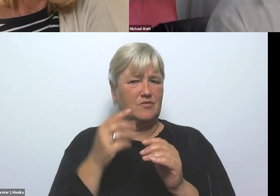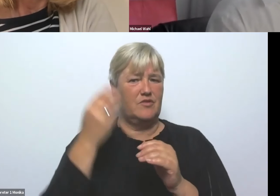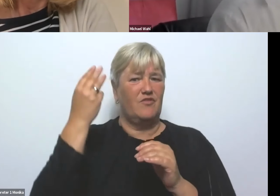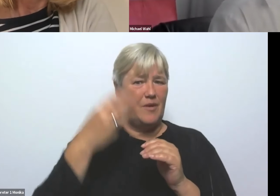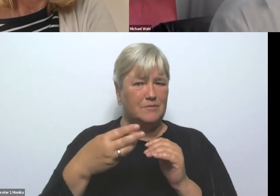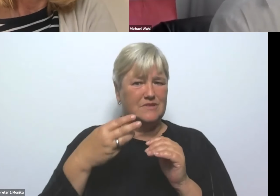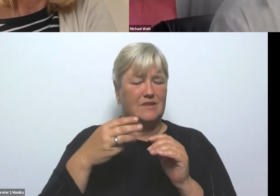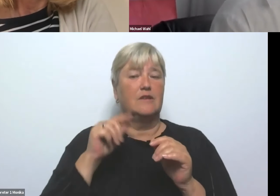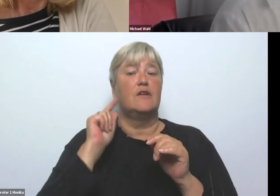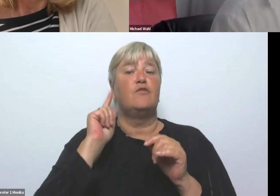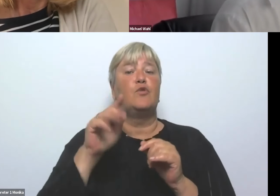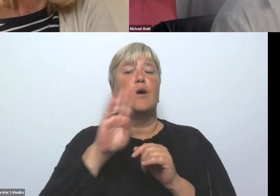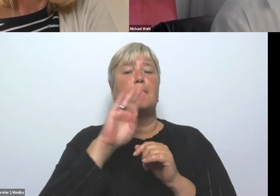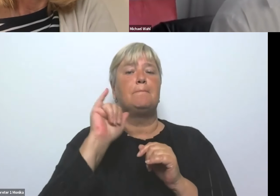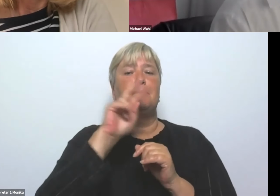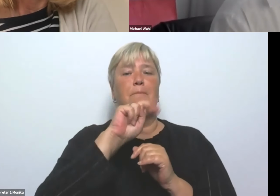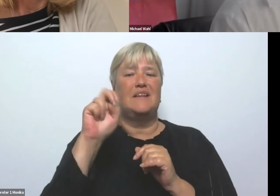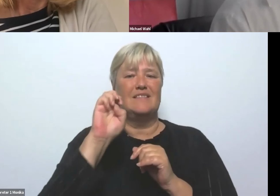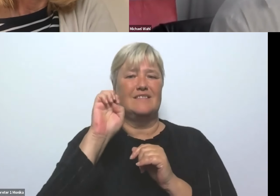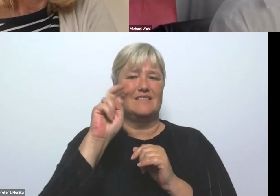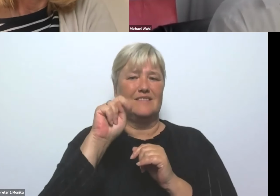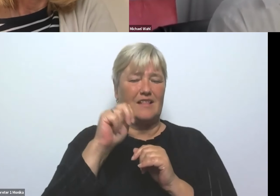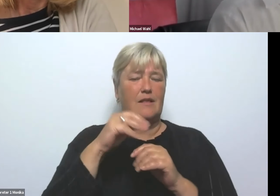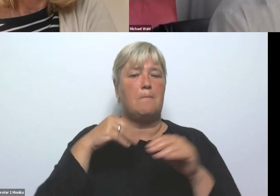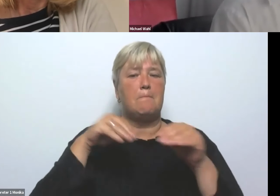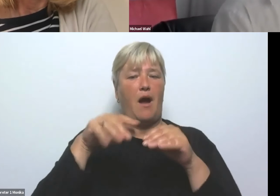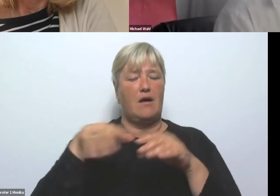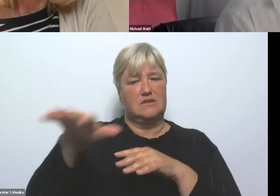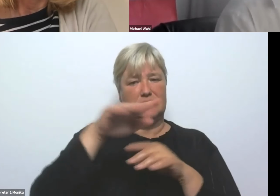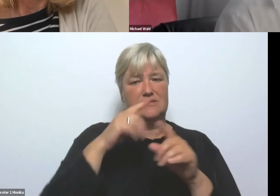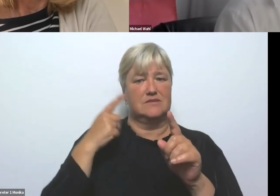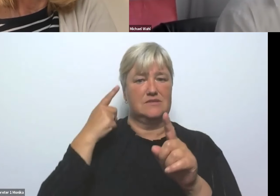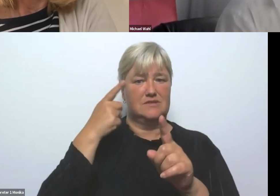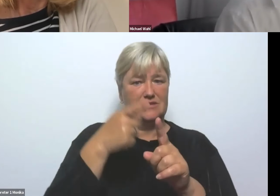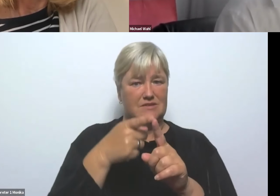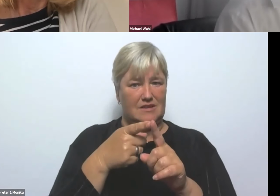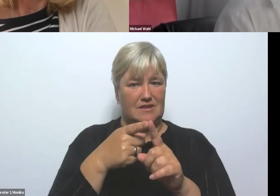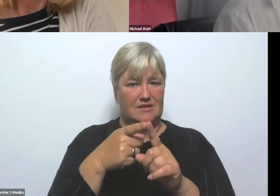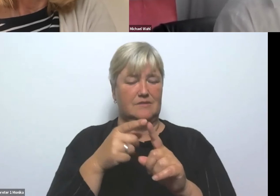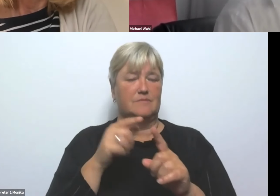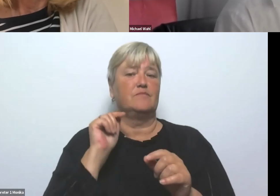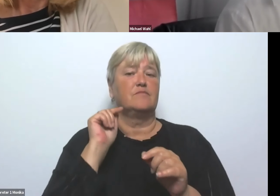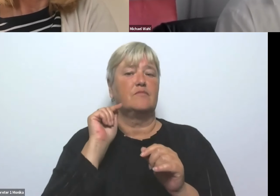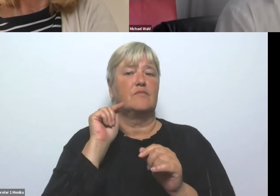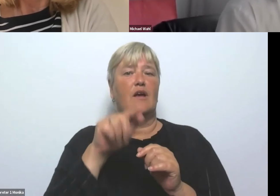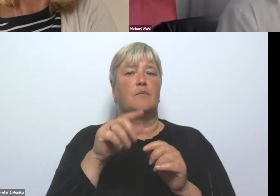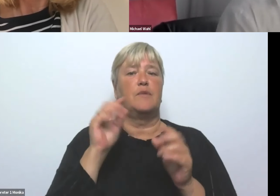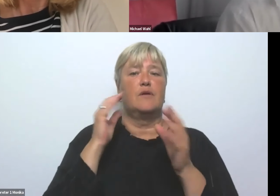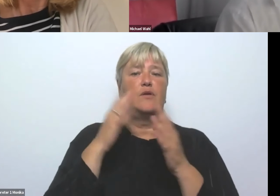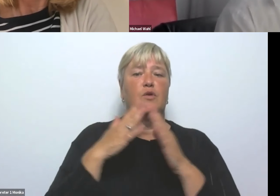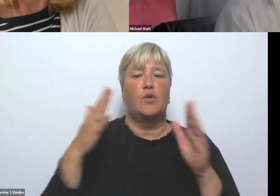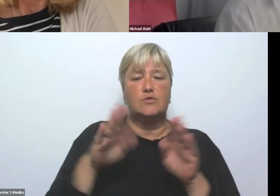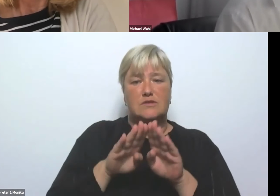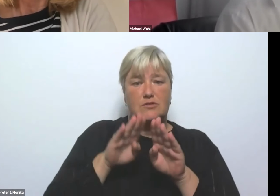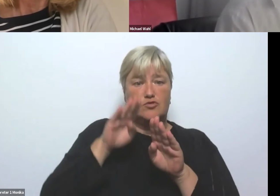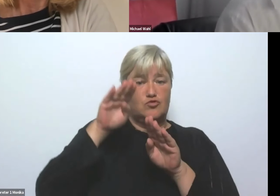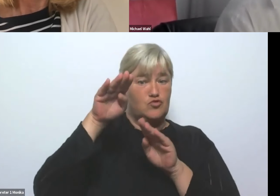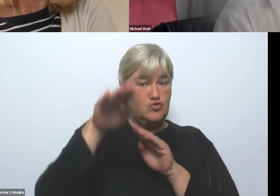des Binnenmarktes zielen, strukturell, wie Herr Kruse gesagt hat, schon Quantensprung, aber ein großer Schritt ist und